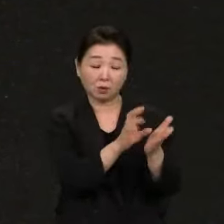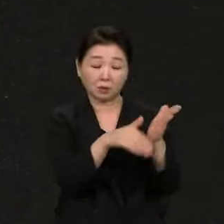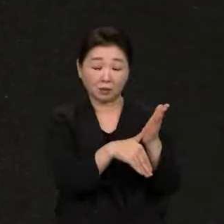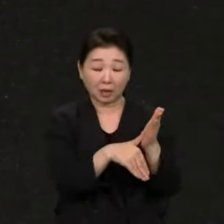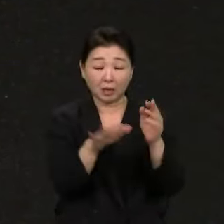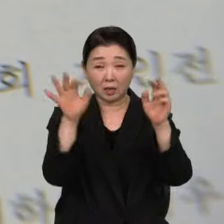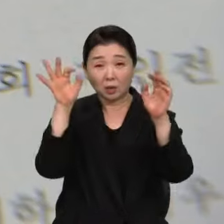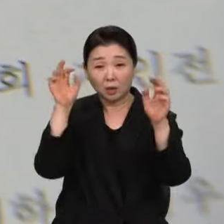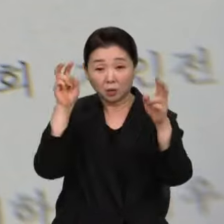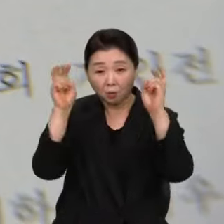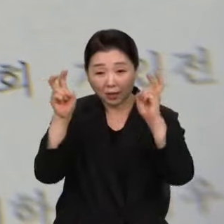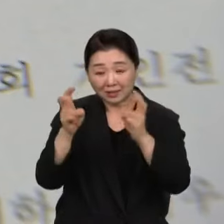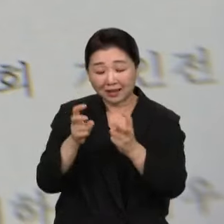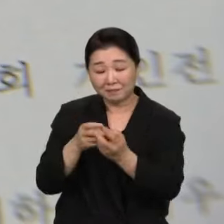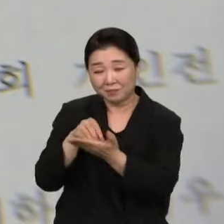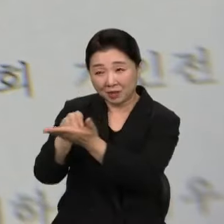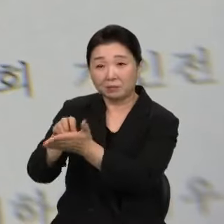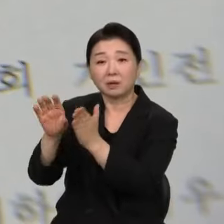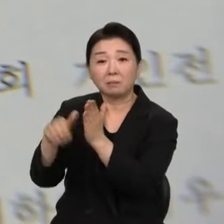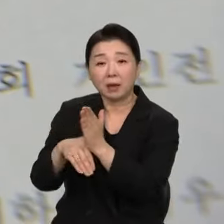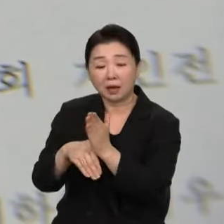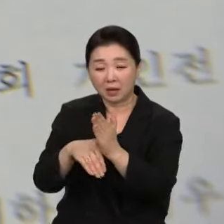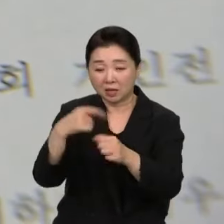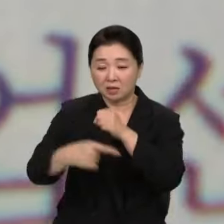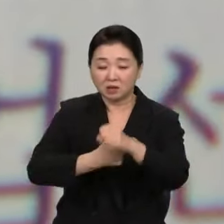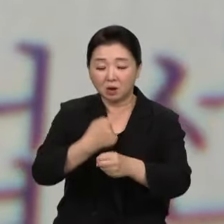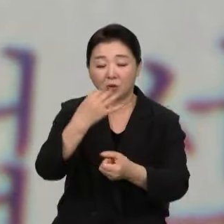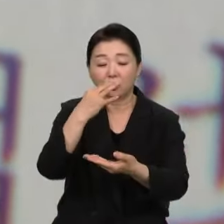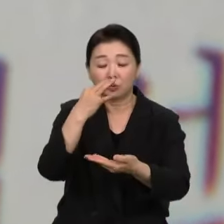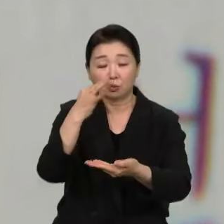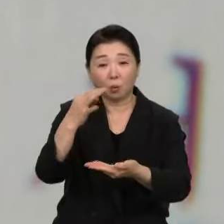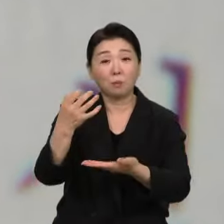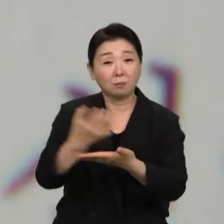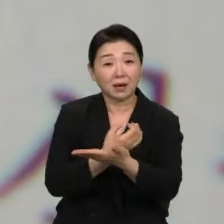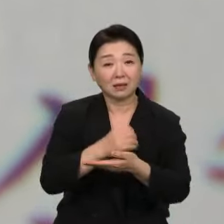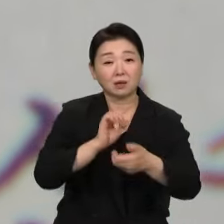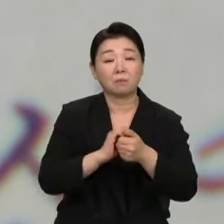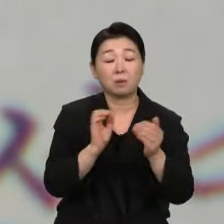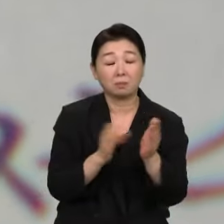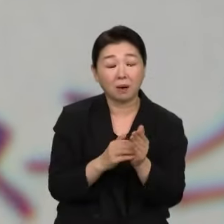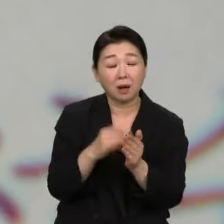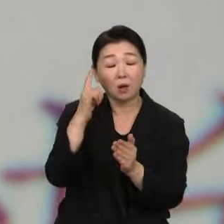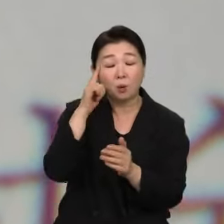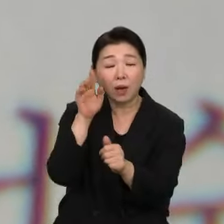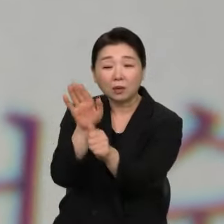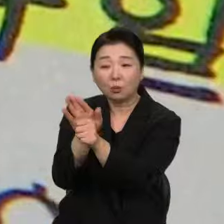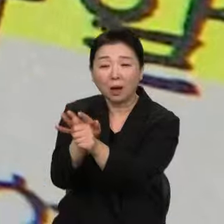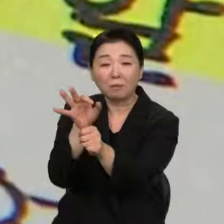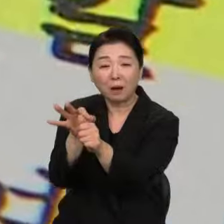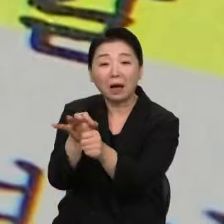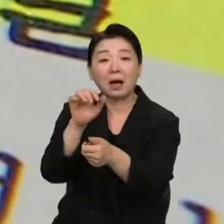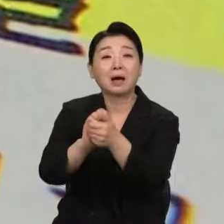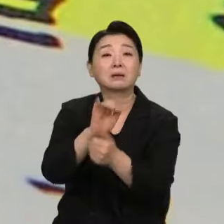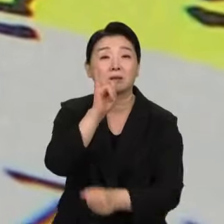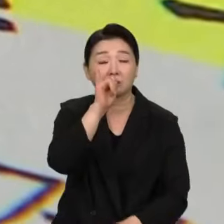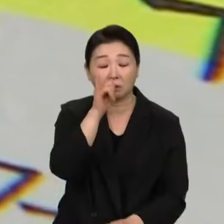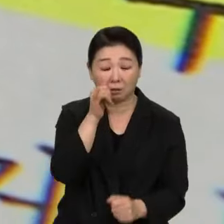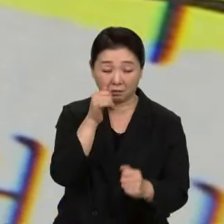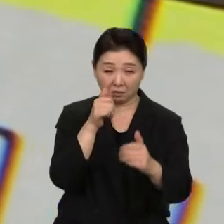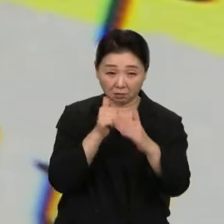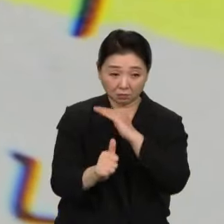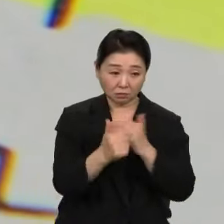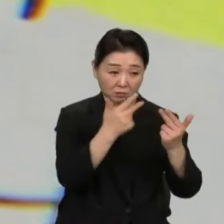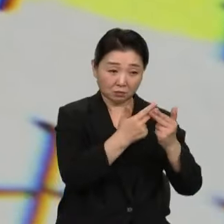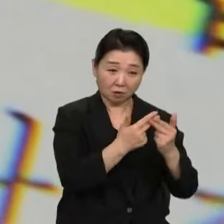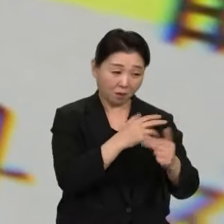입단해도 연봉 액수가 일정 기간 제한되고 스폰서 계약도 한계로 묶이는 문제가 공개됐는데 선수와 협회의